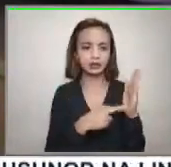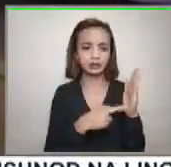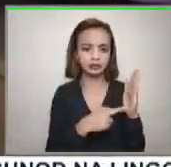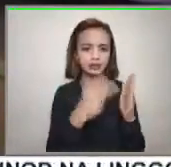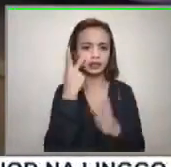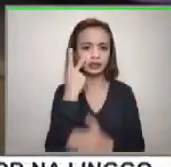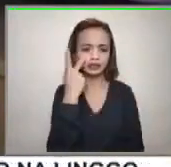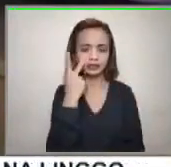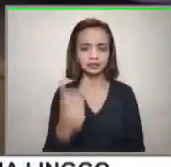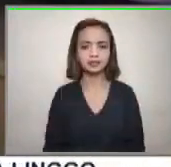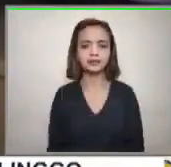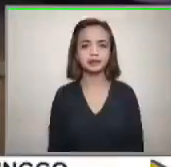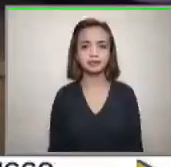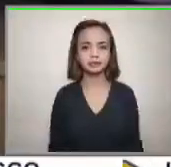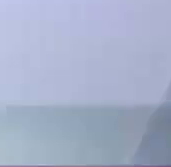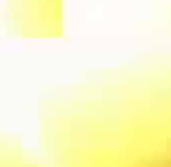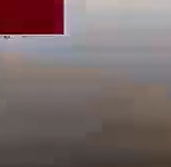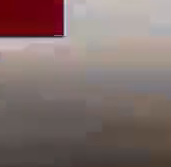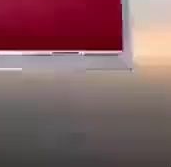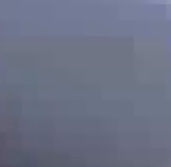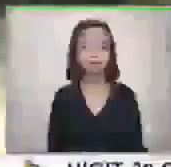Kenneth Paciente. Kenneth?